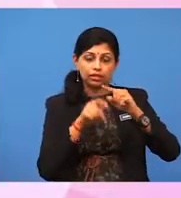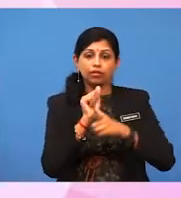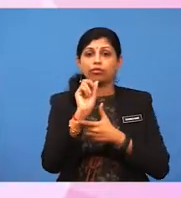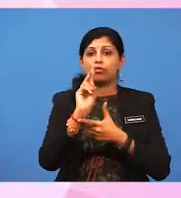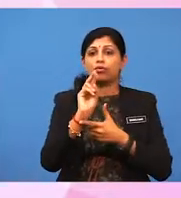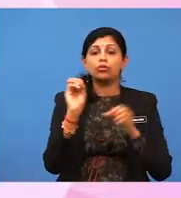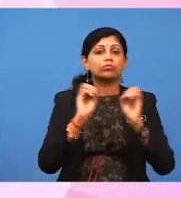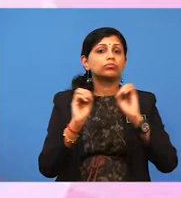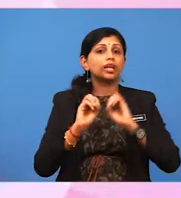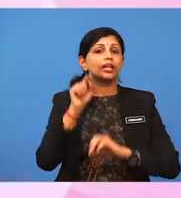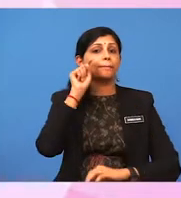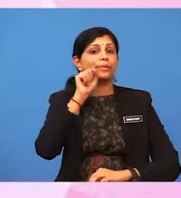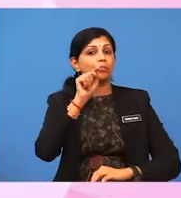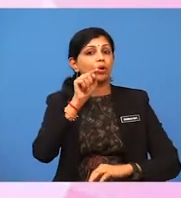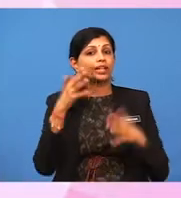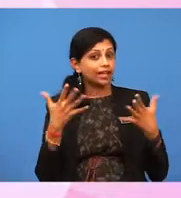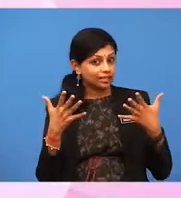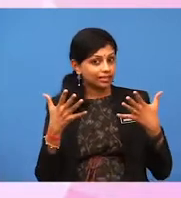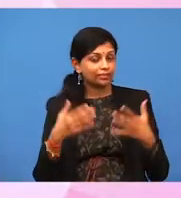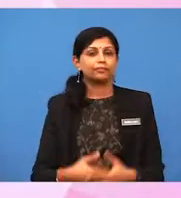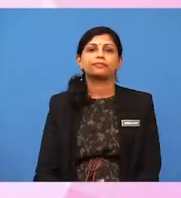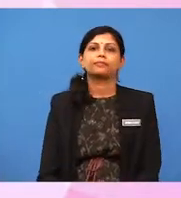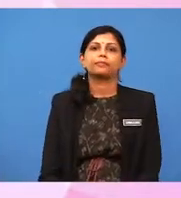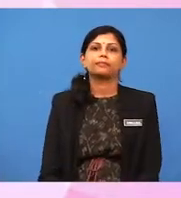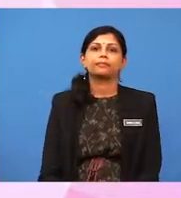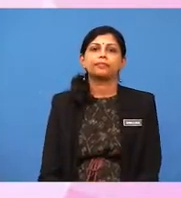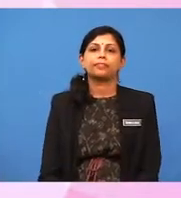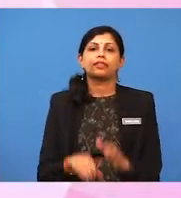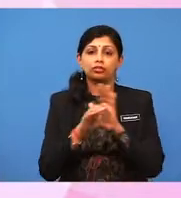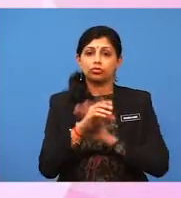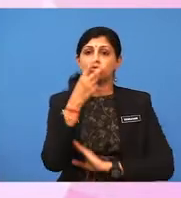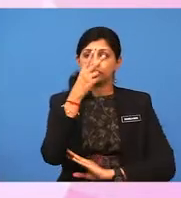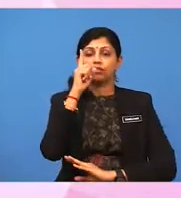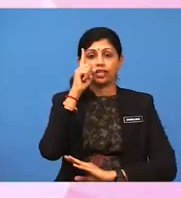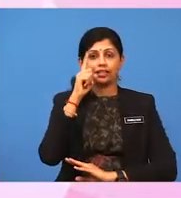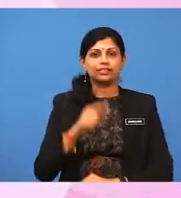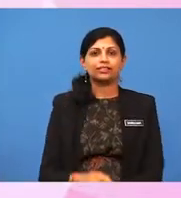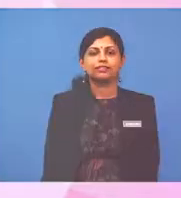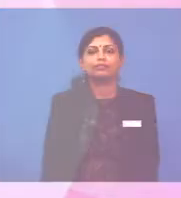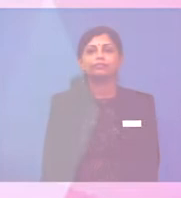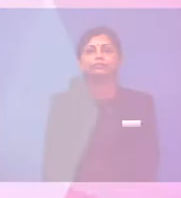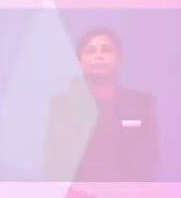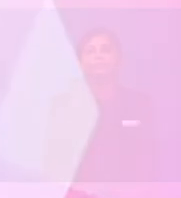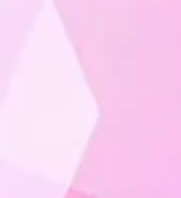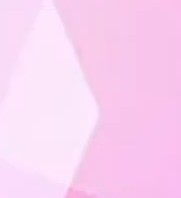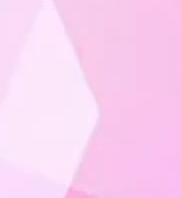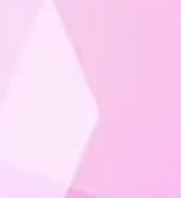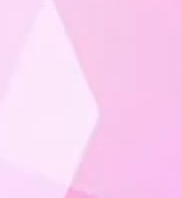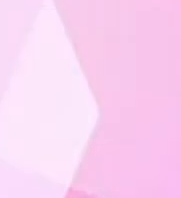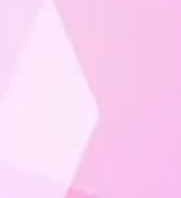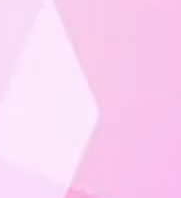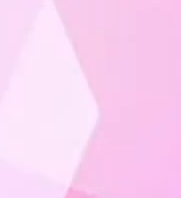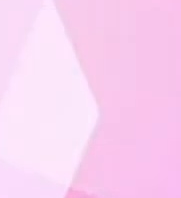atau tidak mempunyai titik perpuluhan. Contoh pertama, x sama dengan int